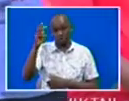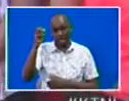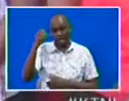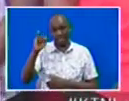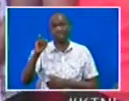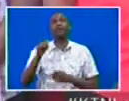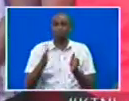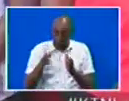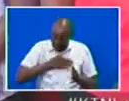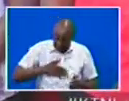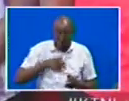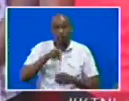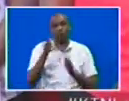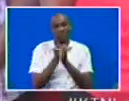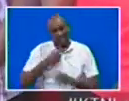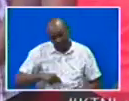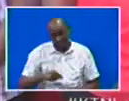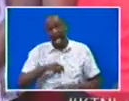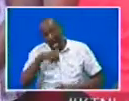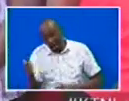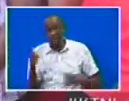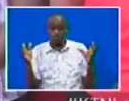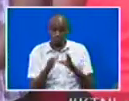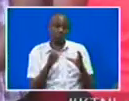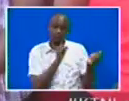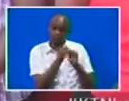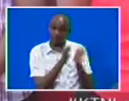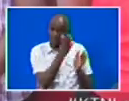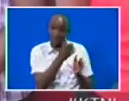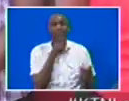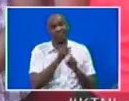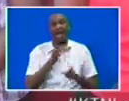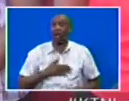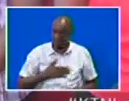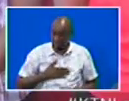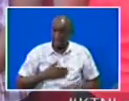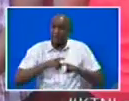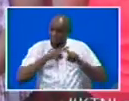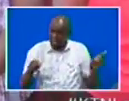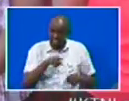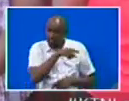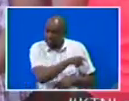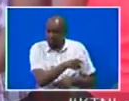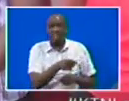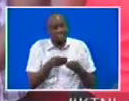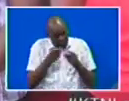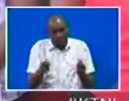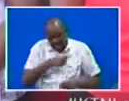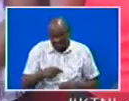pamoja. Wale tunashindana na wao ni ndugu zetu. Lakini kutushinda itakuwa